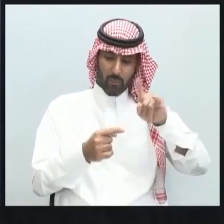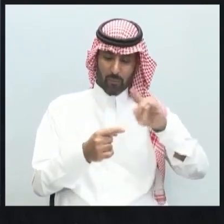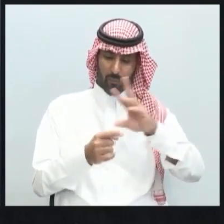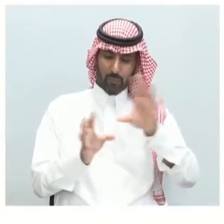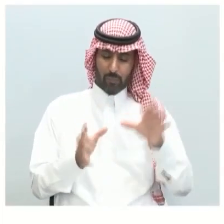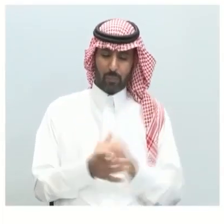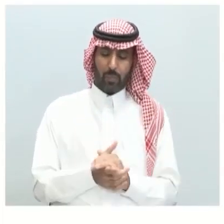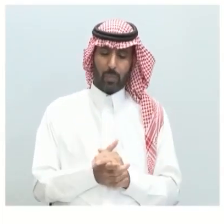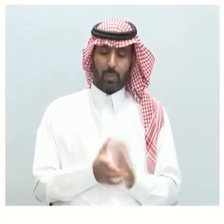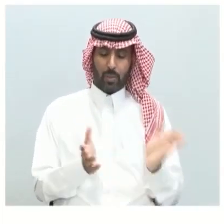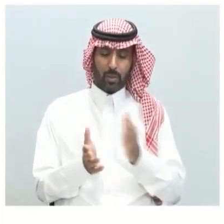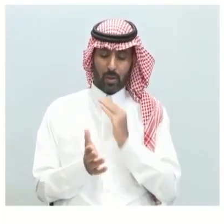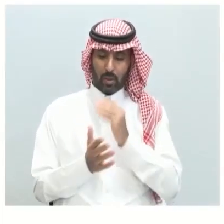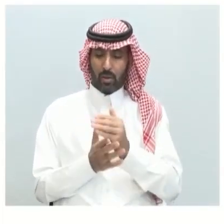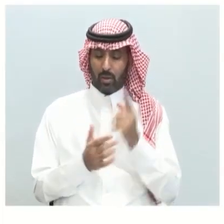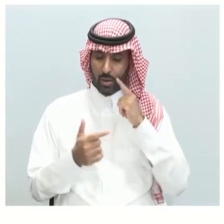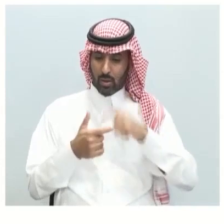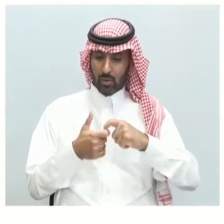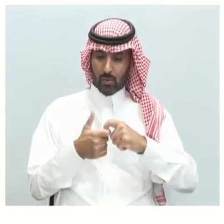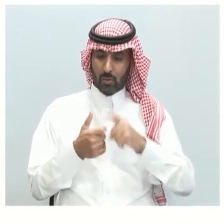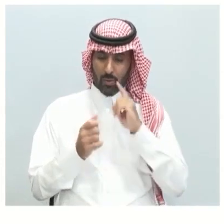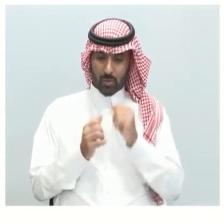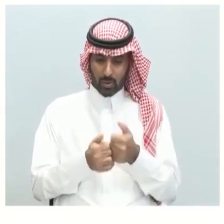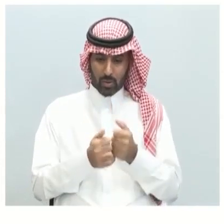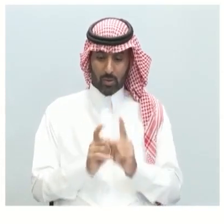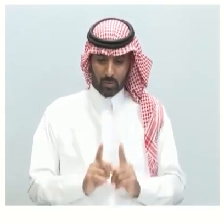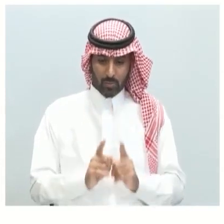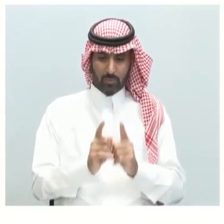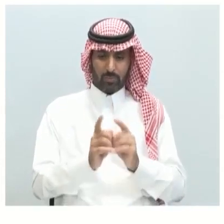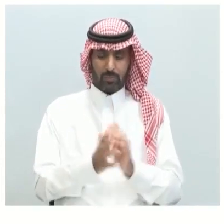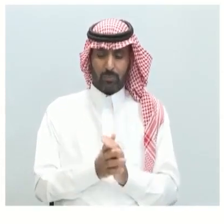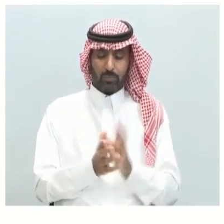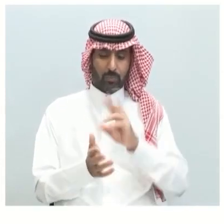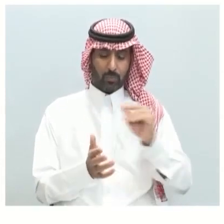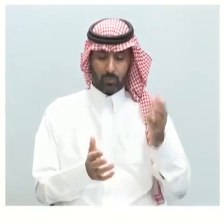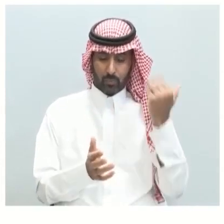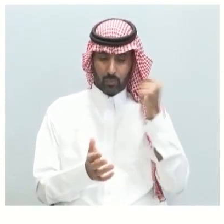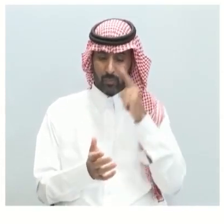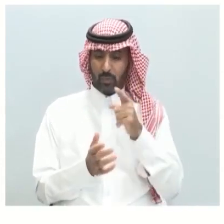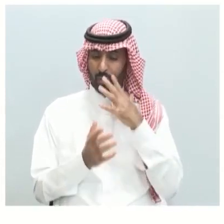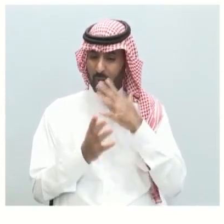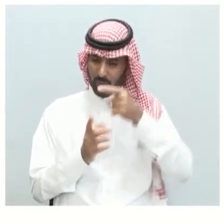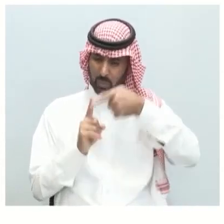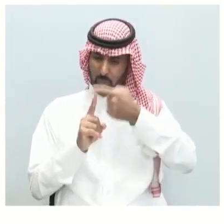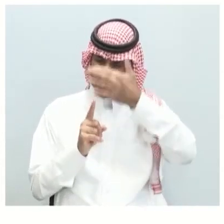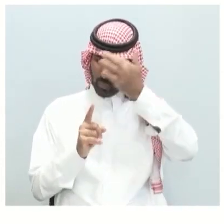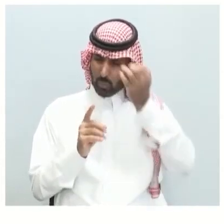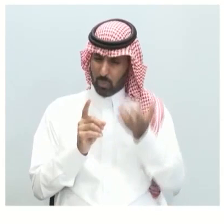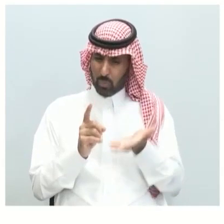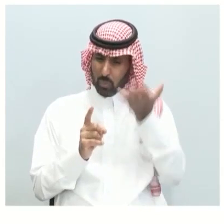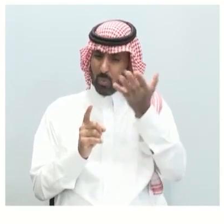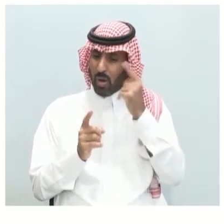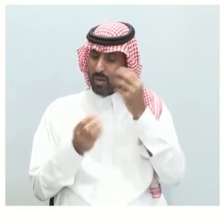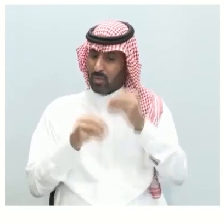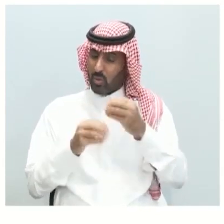2 على التي 2 تمثل هذه العلاقه ب او تمثل بقانون ال عام للغازات مثالا على ذلك عندما ترتفع درجه الحراره فاما